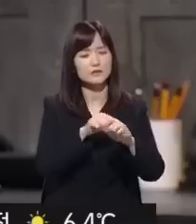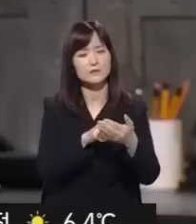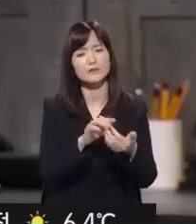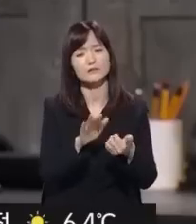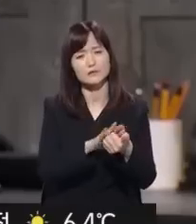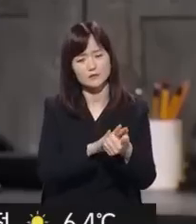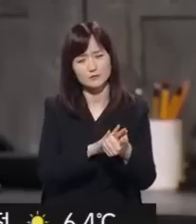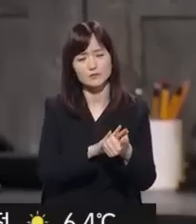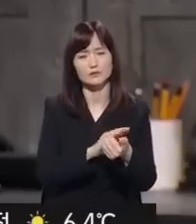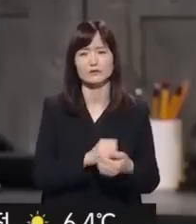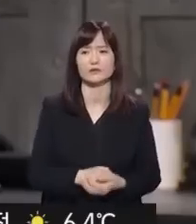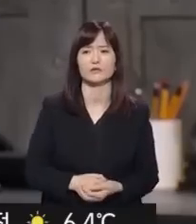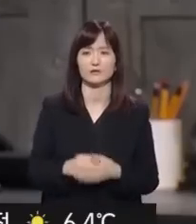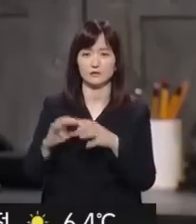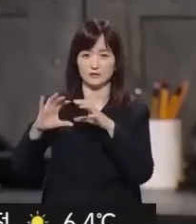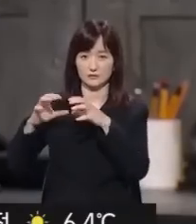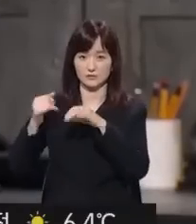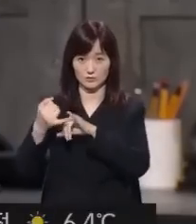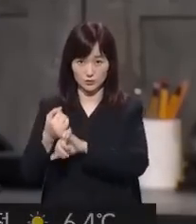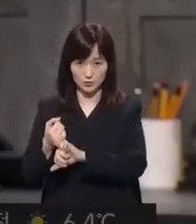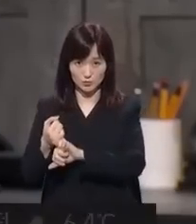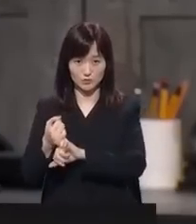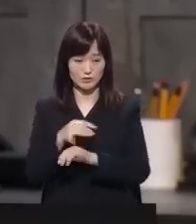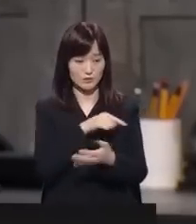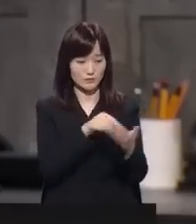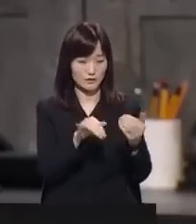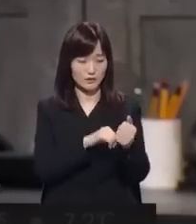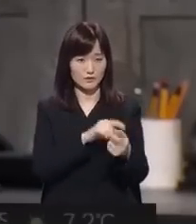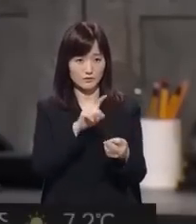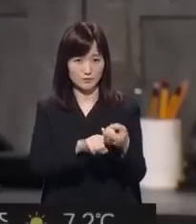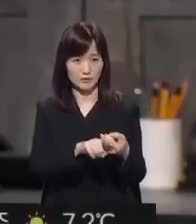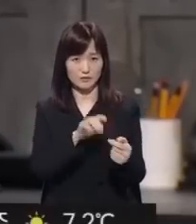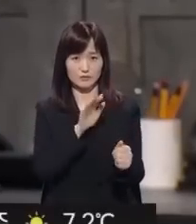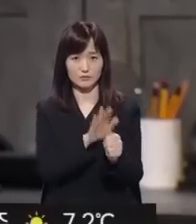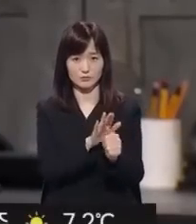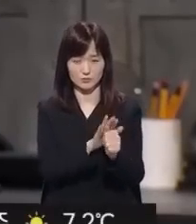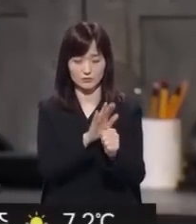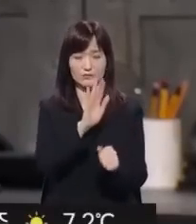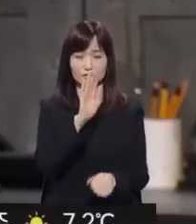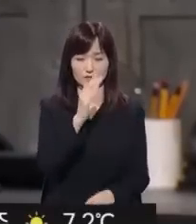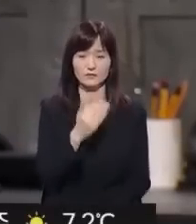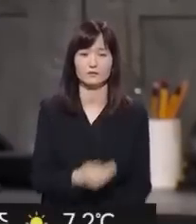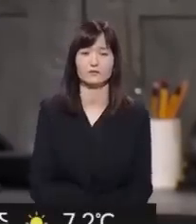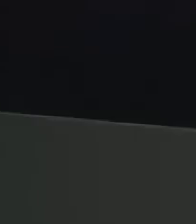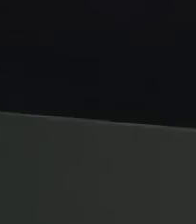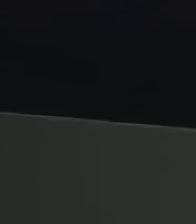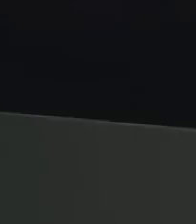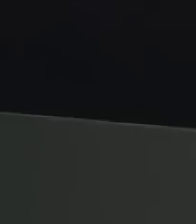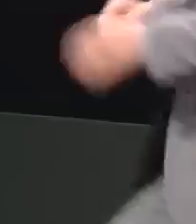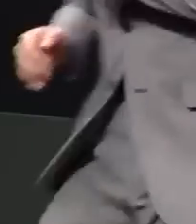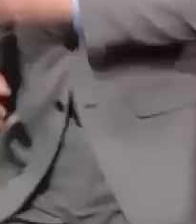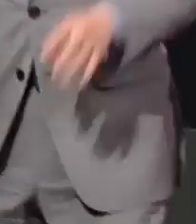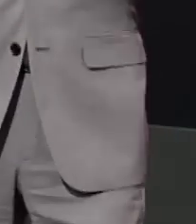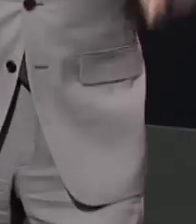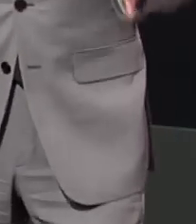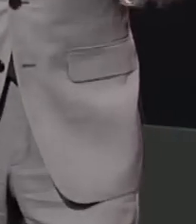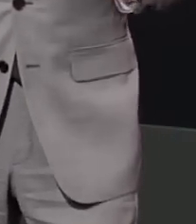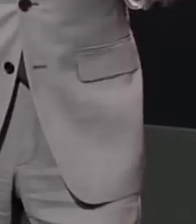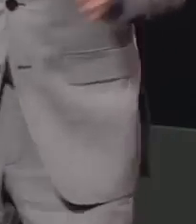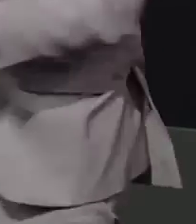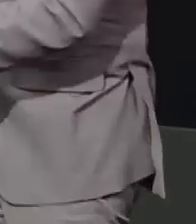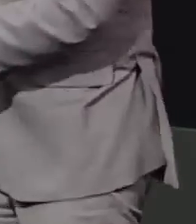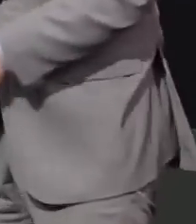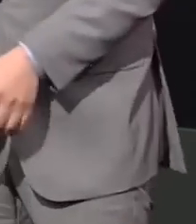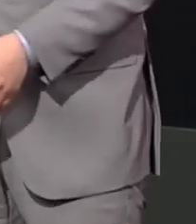어루만져 줘야 됩니다 저는 국가는 반드시 피해자 편에서 있어야 한다라는 말씀드리겠습니다 아직